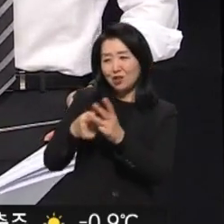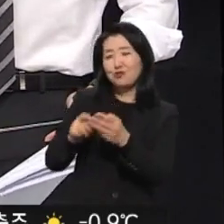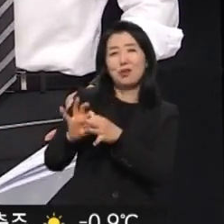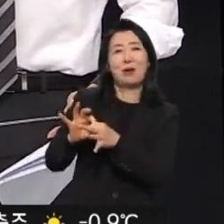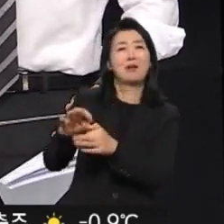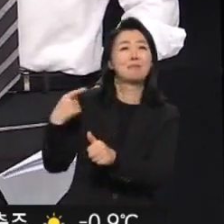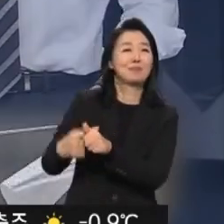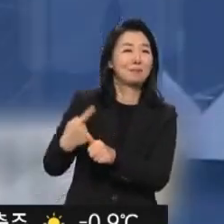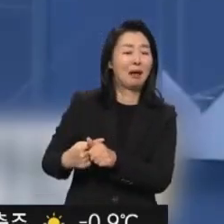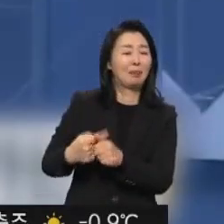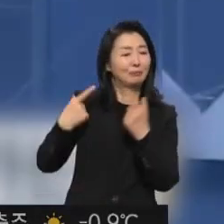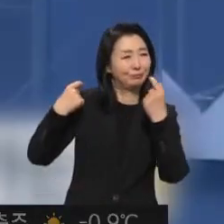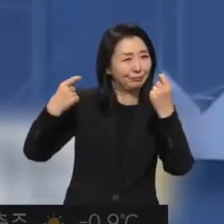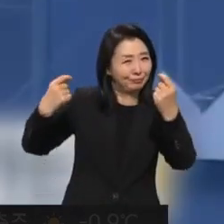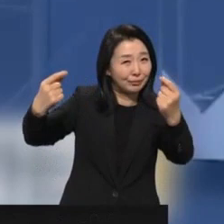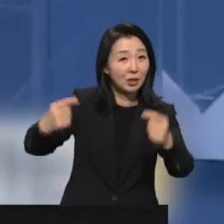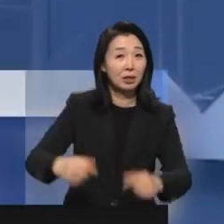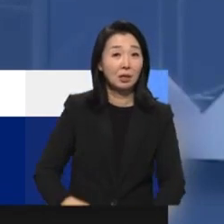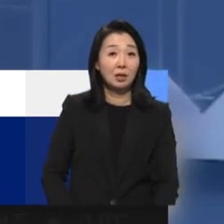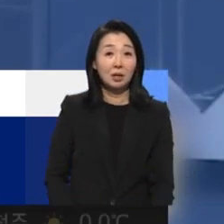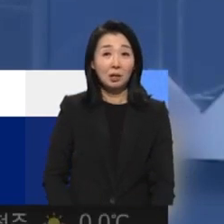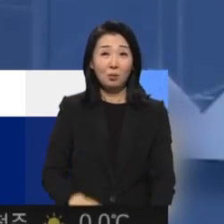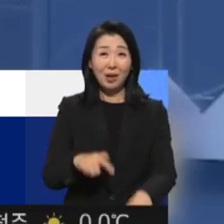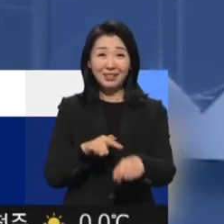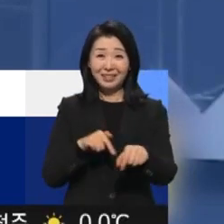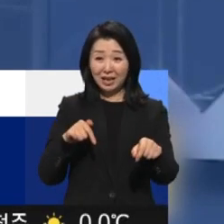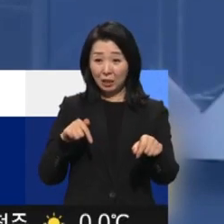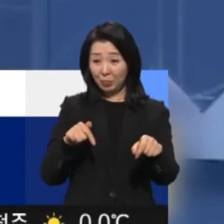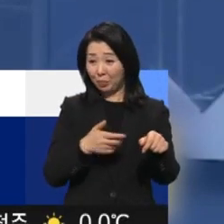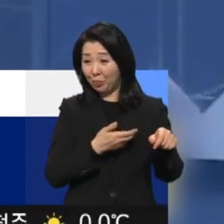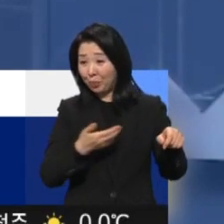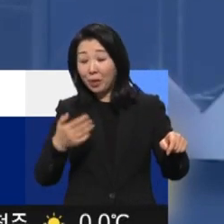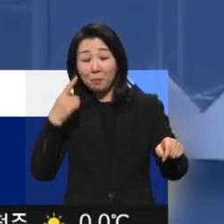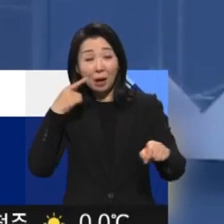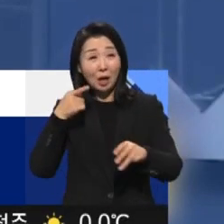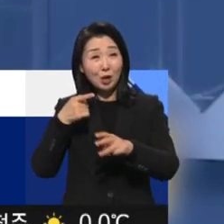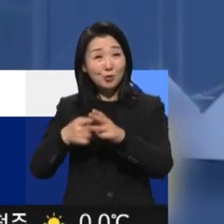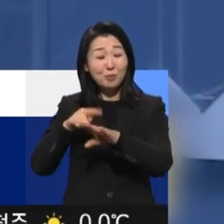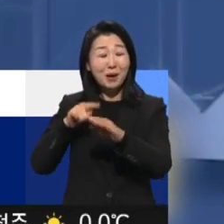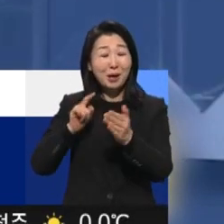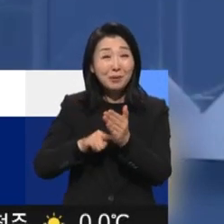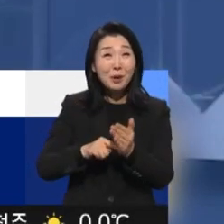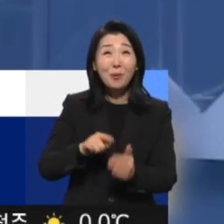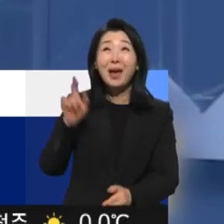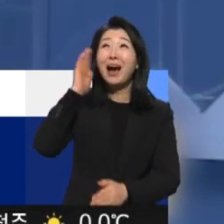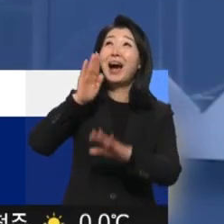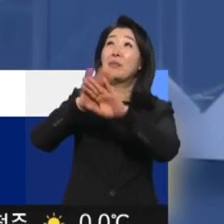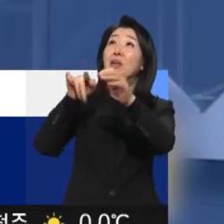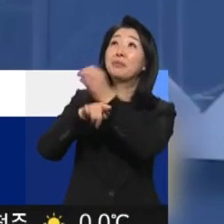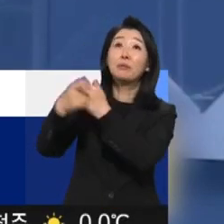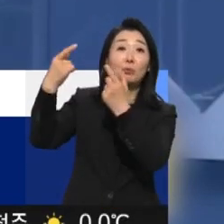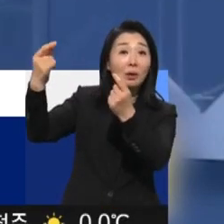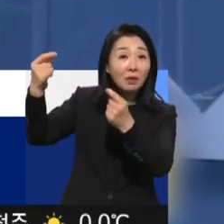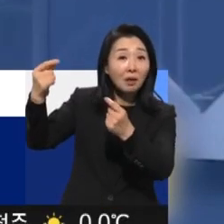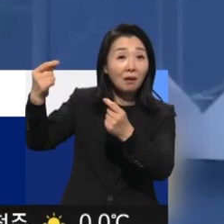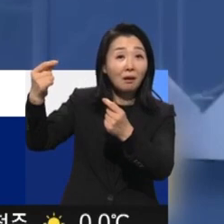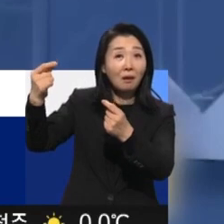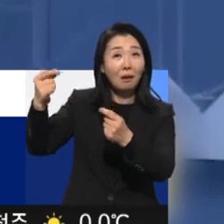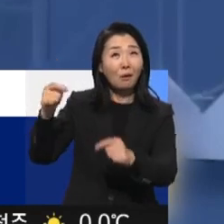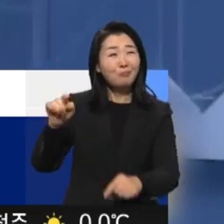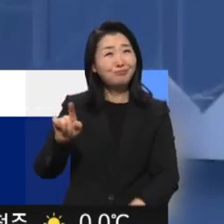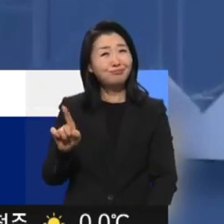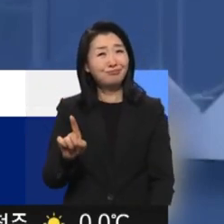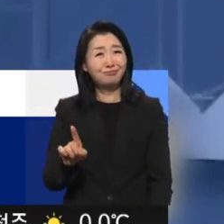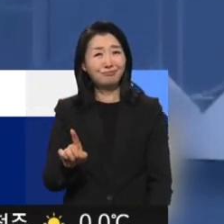비판입니다. 조금만 지나면 이제 윤심이 곧 천심이다. 이러고 뭐 이게 무슨